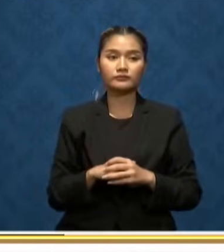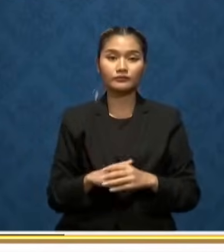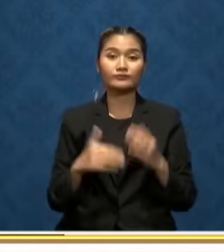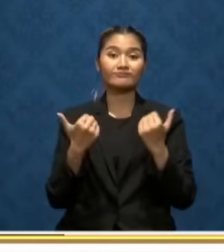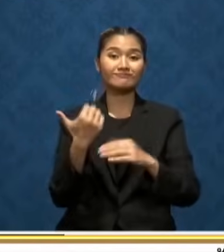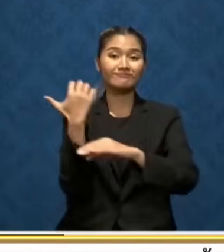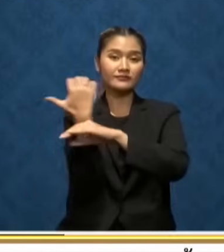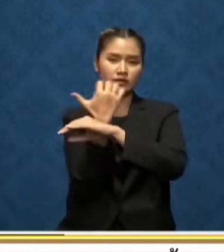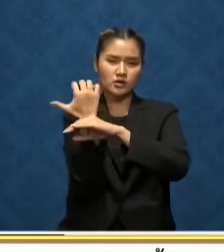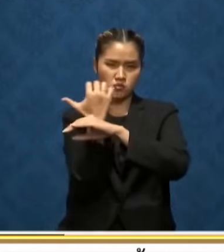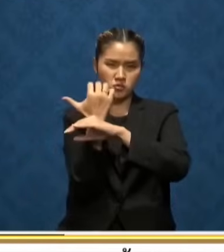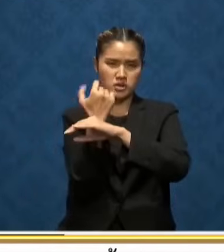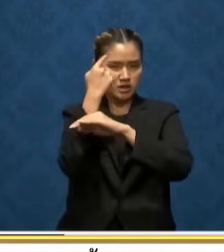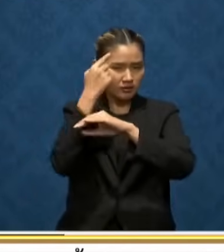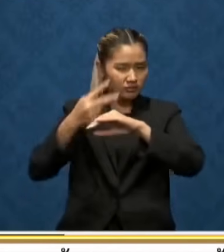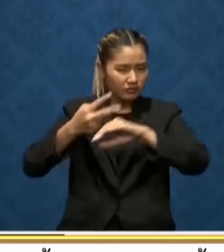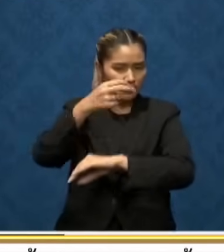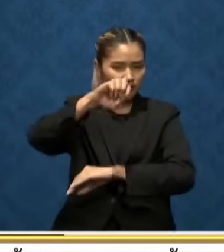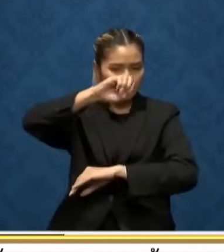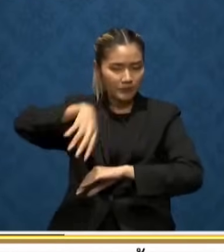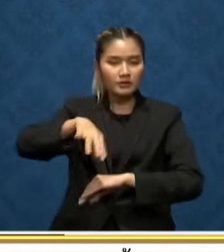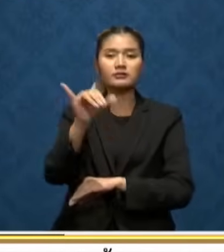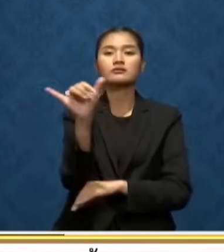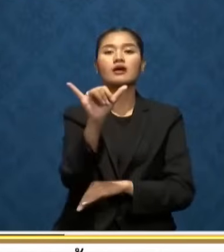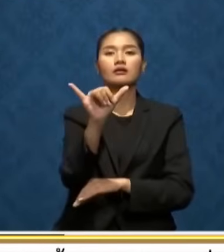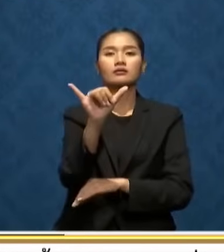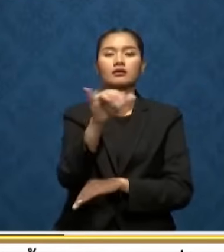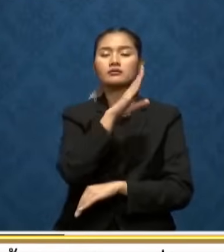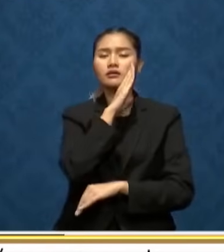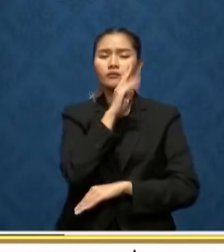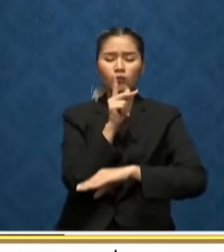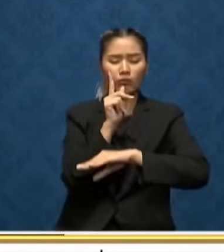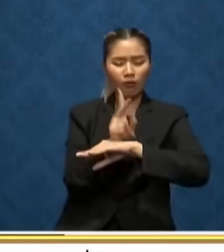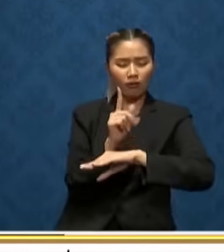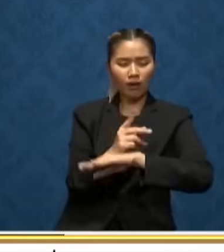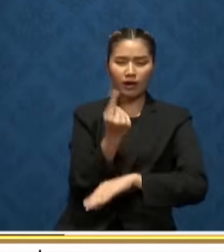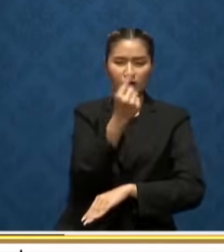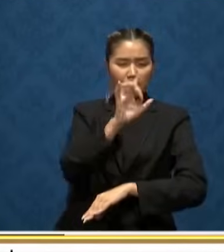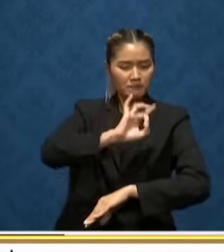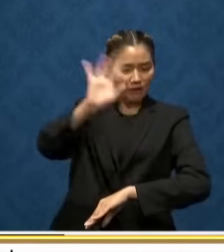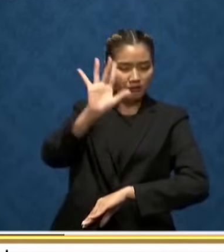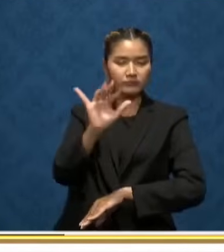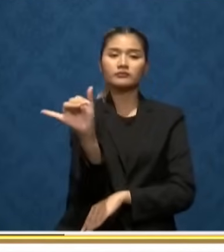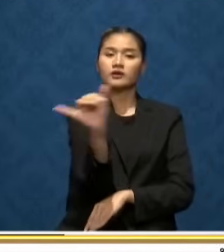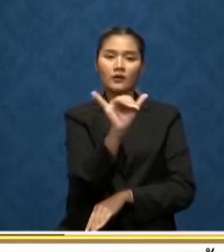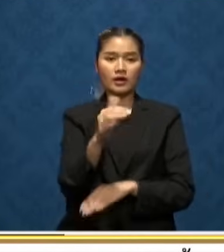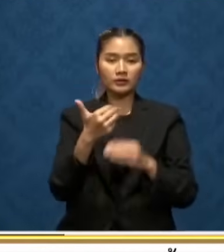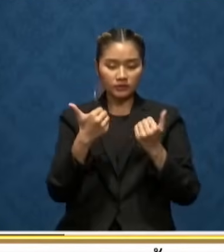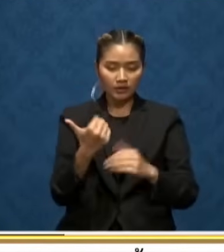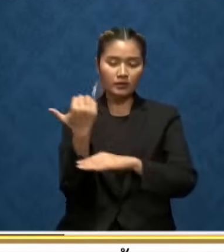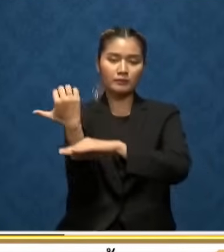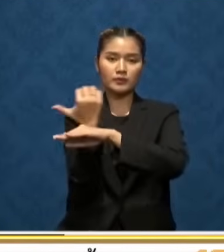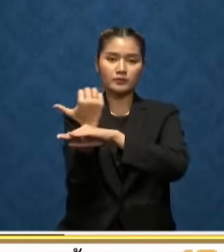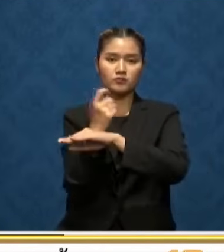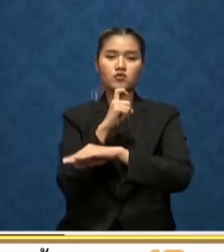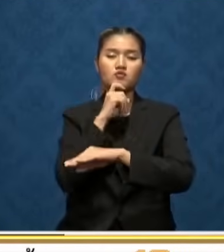ก็ยังทิ้งไม่ได้จะไปในทางออนไลน์อย่างเดียวก็ไม่ได้เพราะฉะนั้นทีวีก็ยังต้องทำ